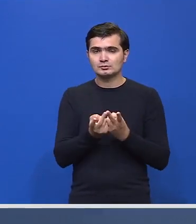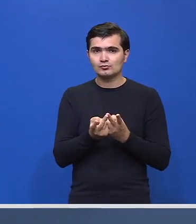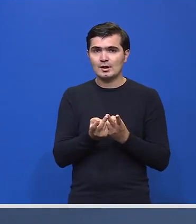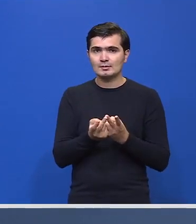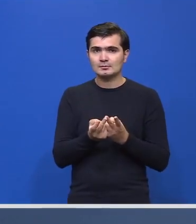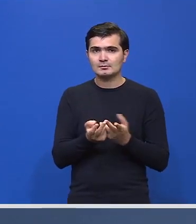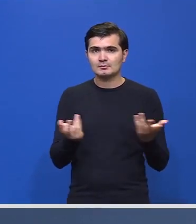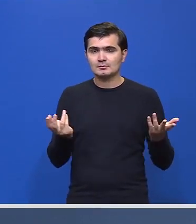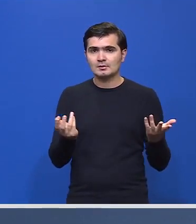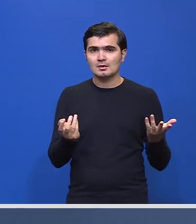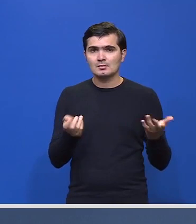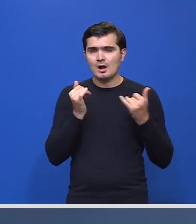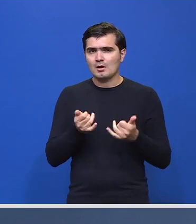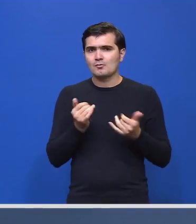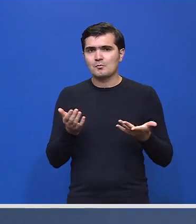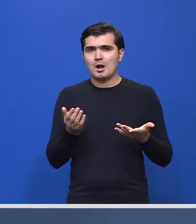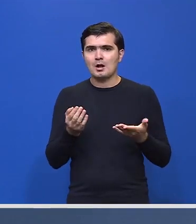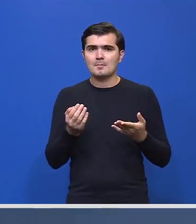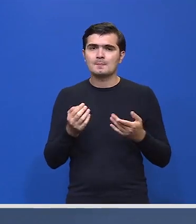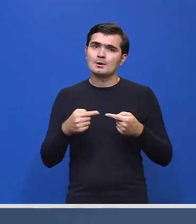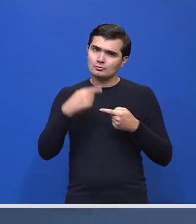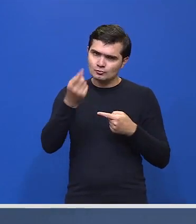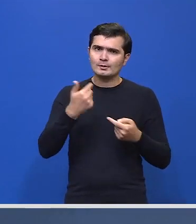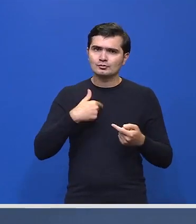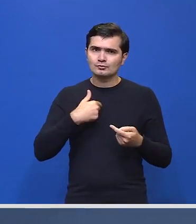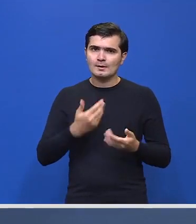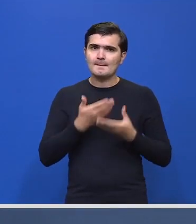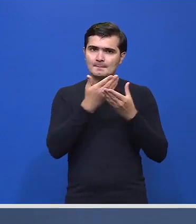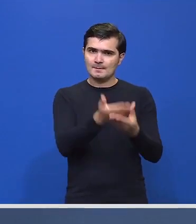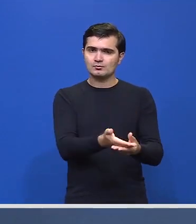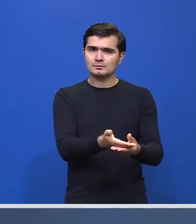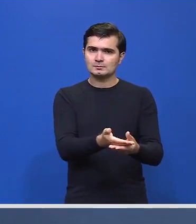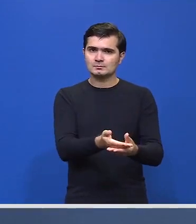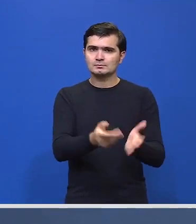Acum, inclusiv după ce noi am depus